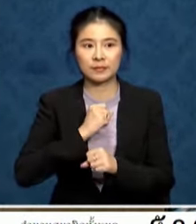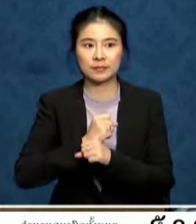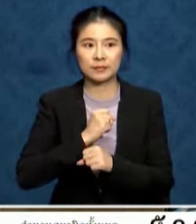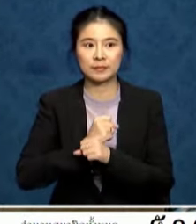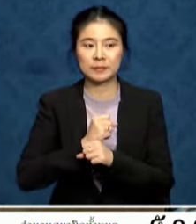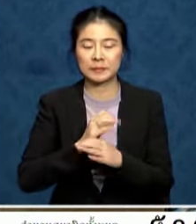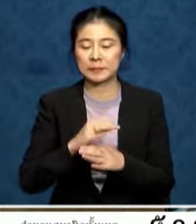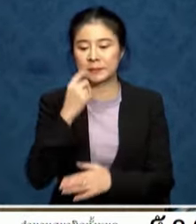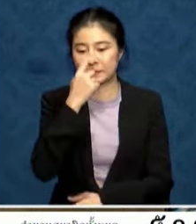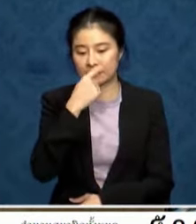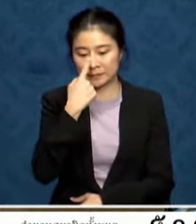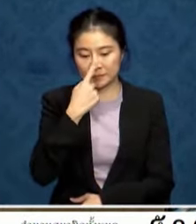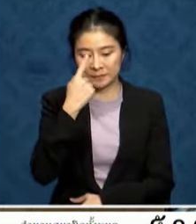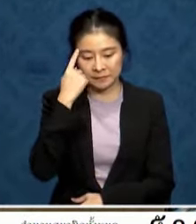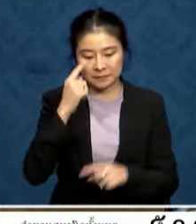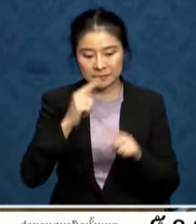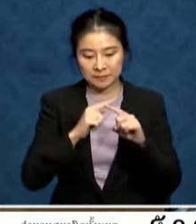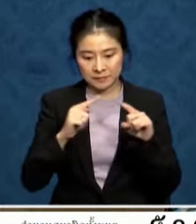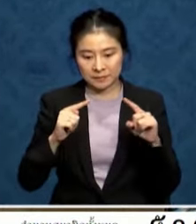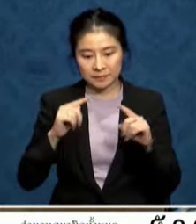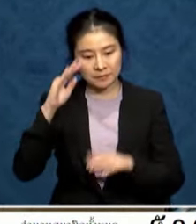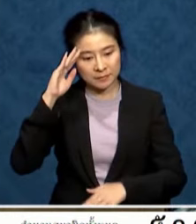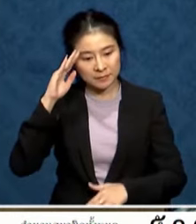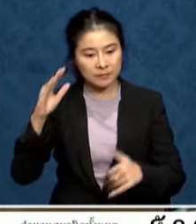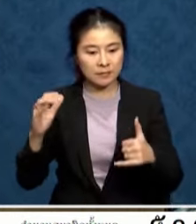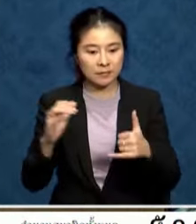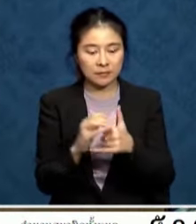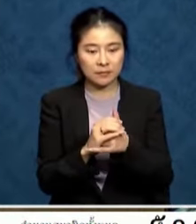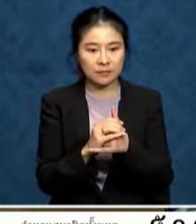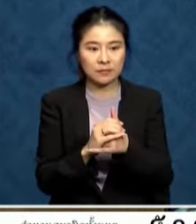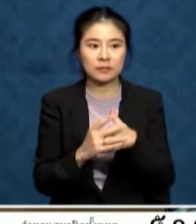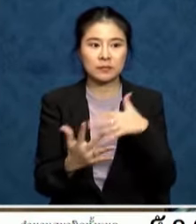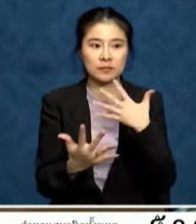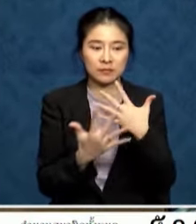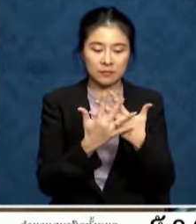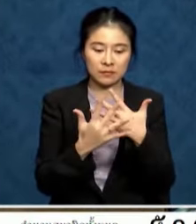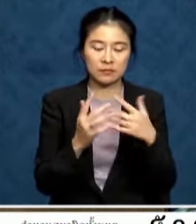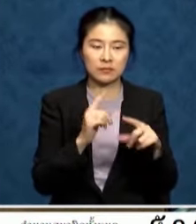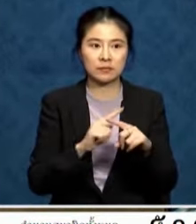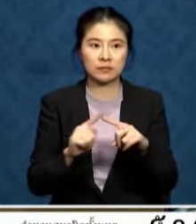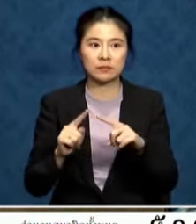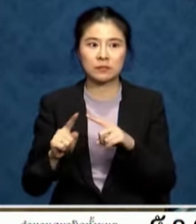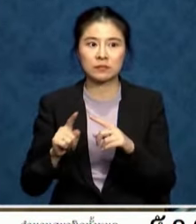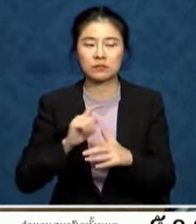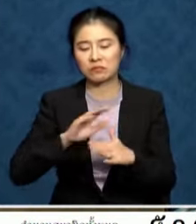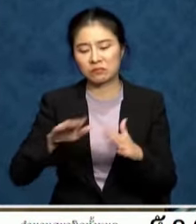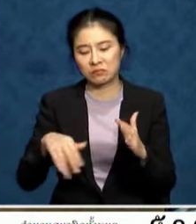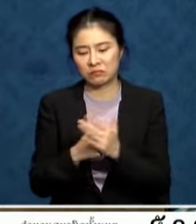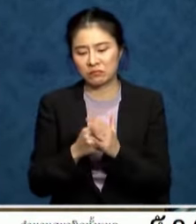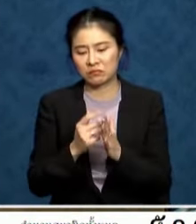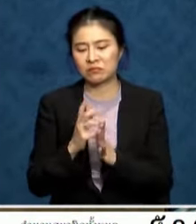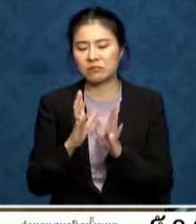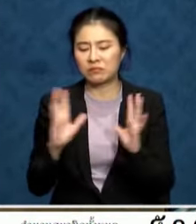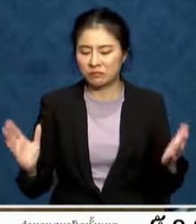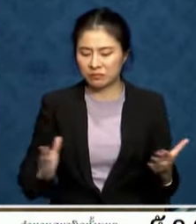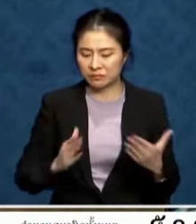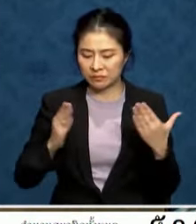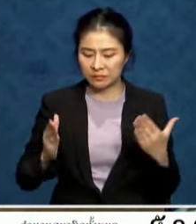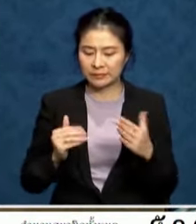กับผู้ที่เห็นแตกต่างหรือผู้ที่รณรงค์จนกระทั่งไม่สามารถรณรงค์ได้ในร่างฉ